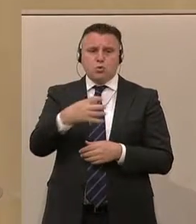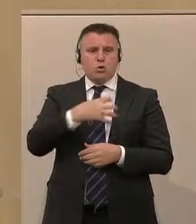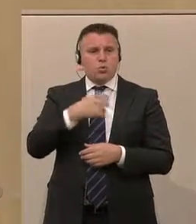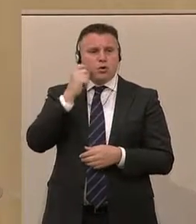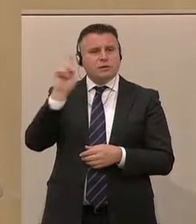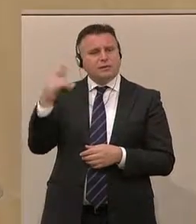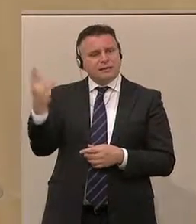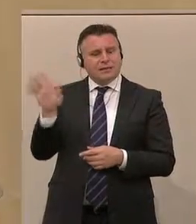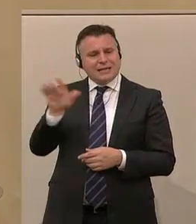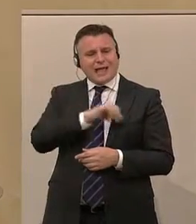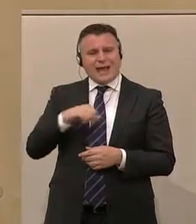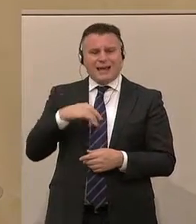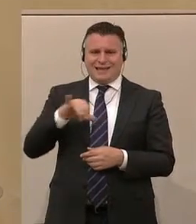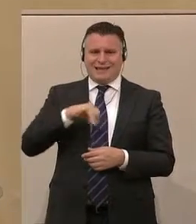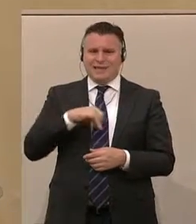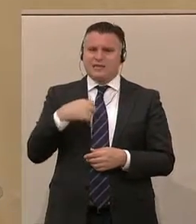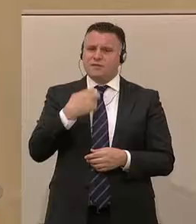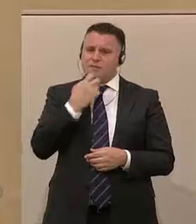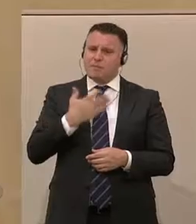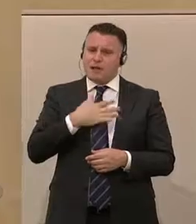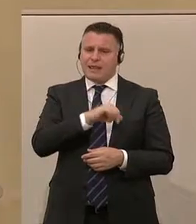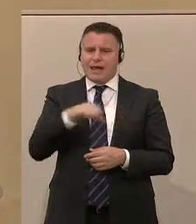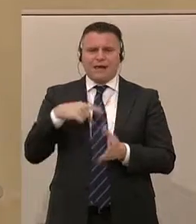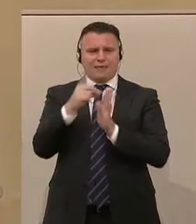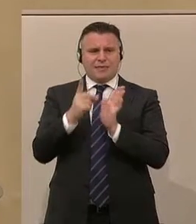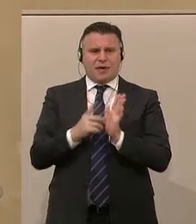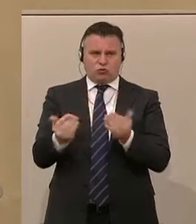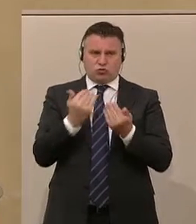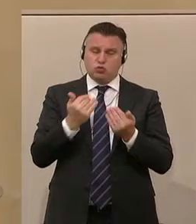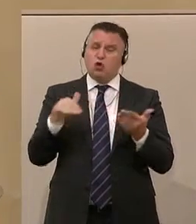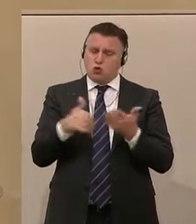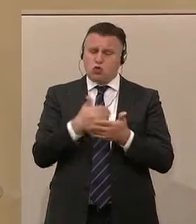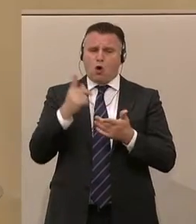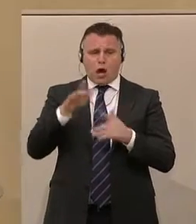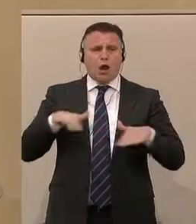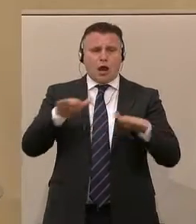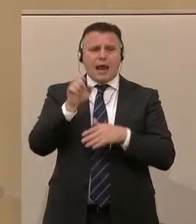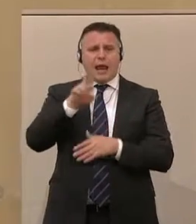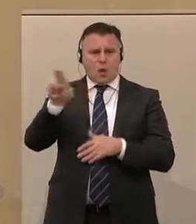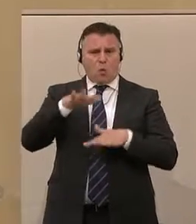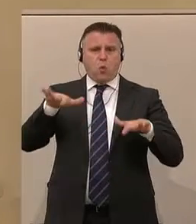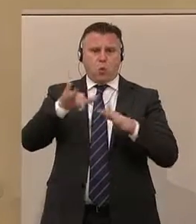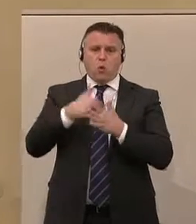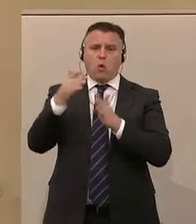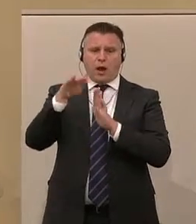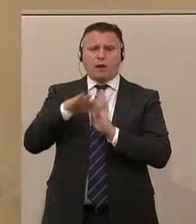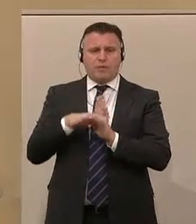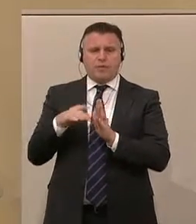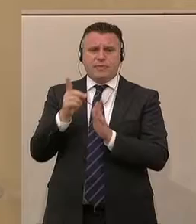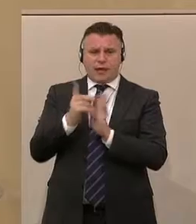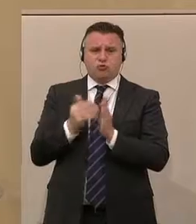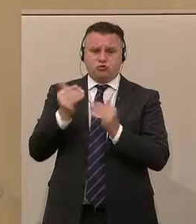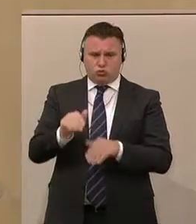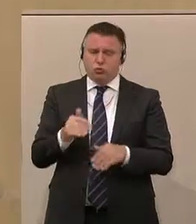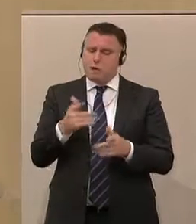Bürgerinnen und Bürger für einen hohen Datenschutz, ein neues Grundrecht auf europäischer Ebene. Und wir sind der Meinung, dass es sehr wohl möglich ist, die in Einklang miteinander